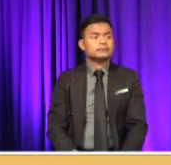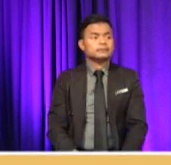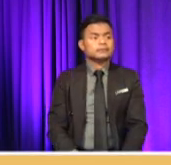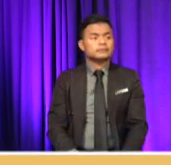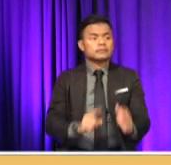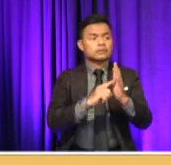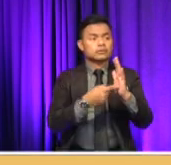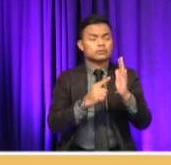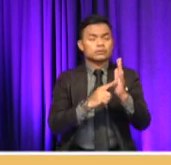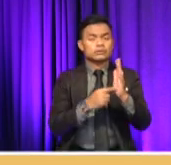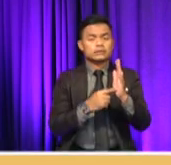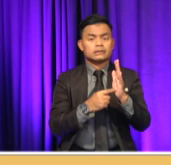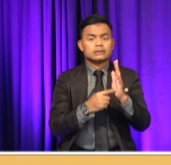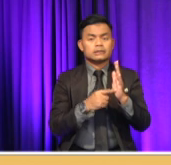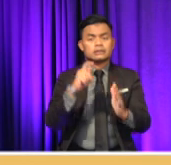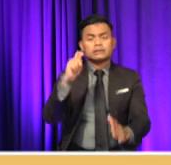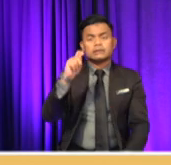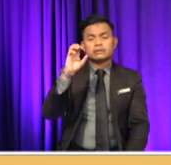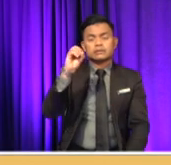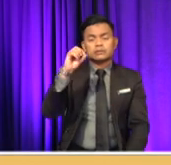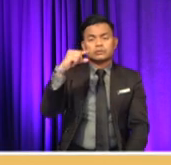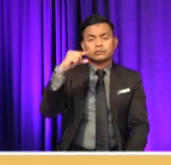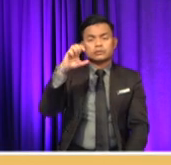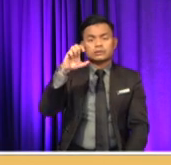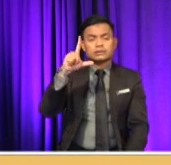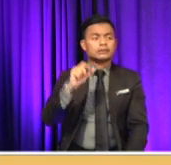bukan toge Oke Swiss